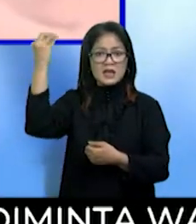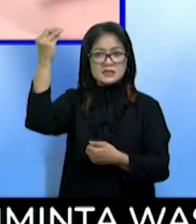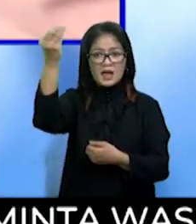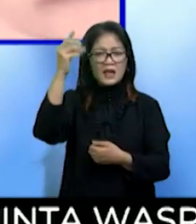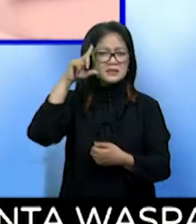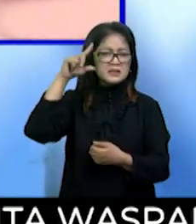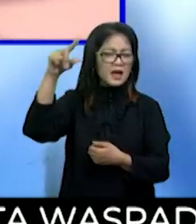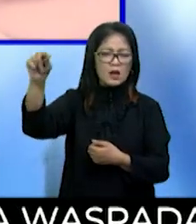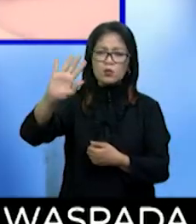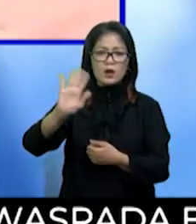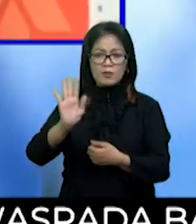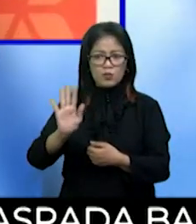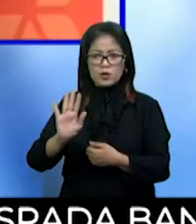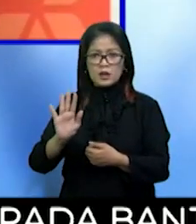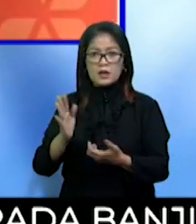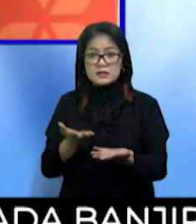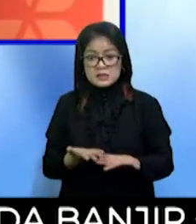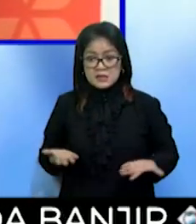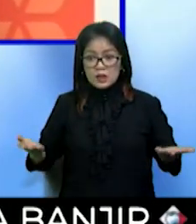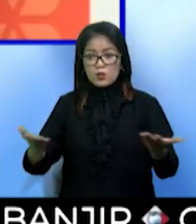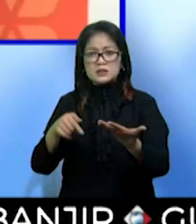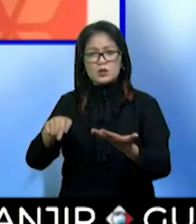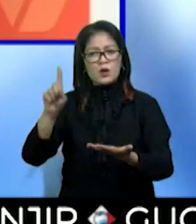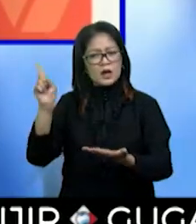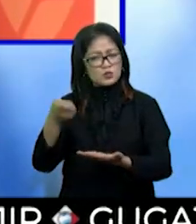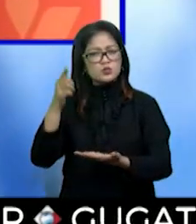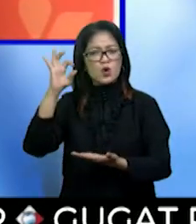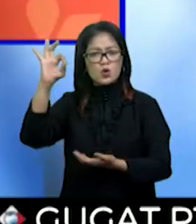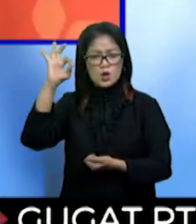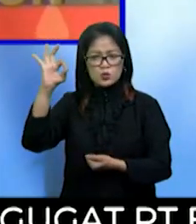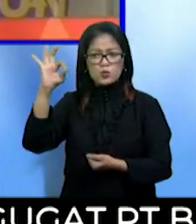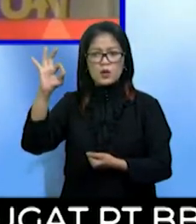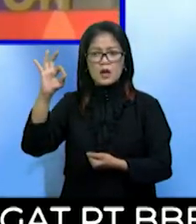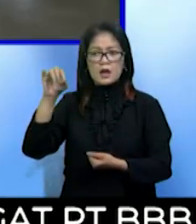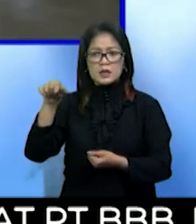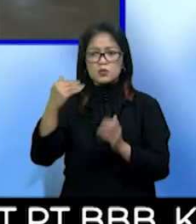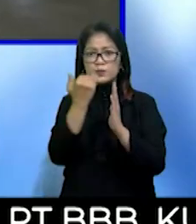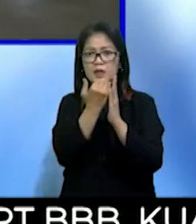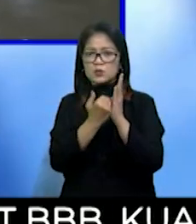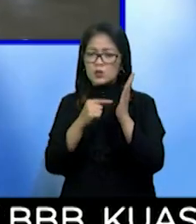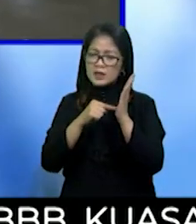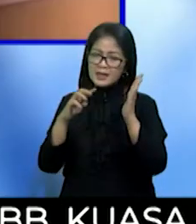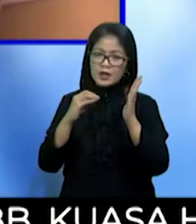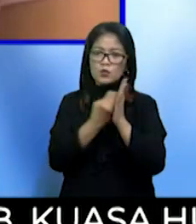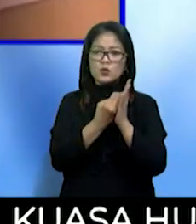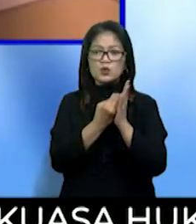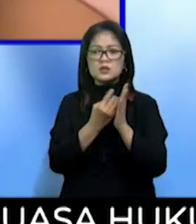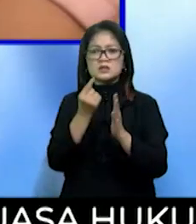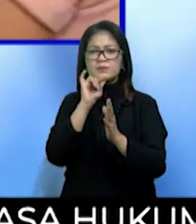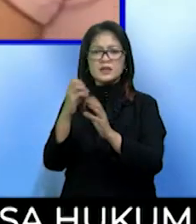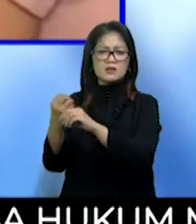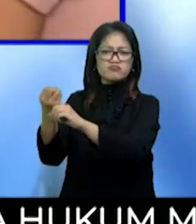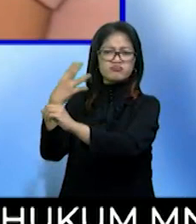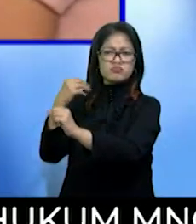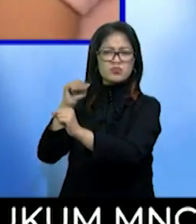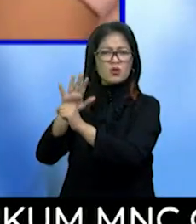Nah, jadi kondisi-kondisi ini ya bagaimana sebagai orang tua memastikan anaknya tidak terpapar dan tidak membuat resiko keterpaparan